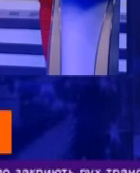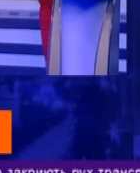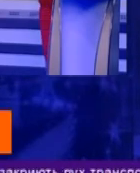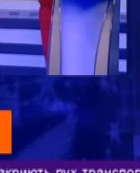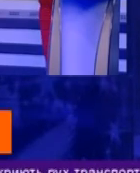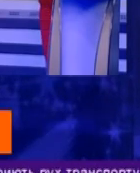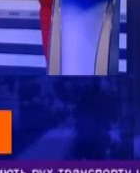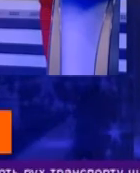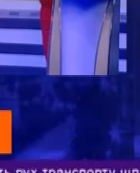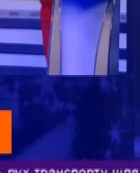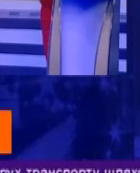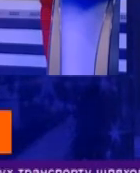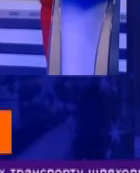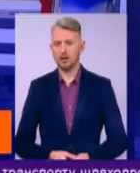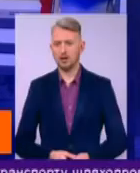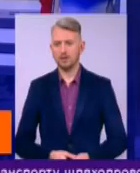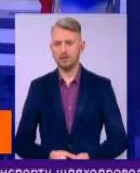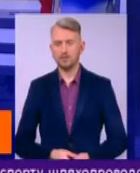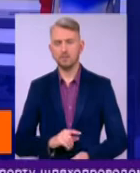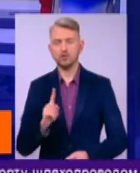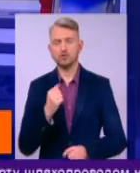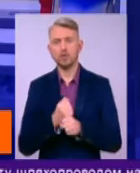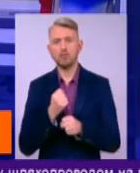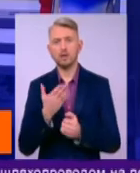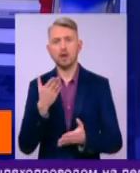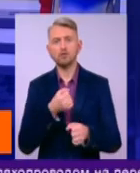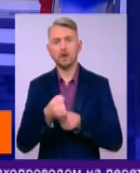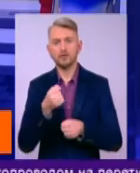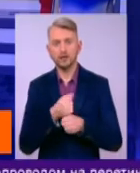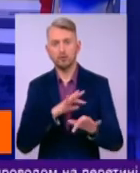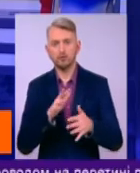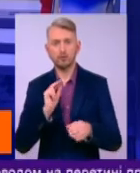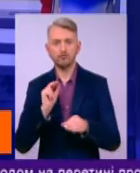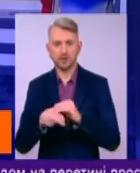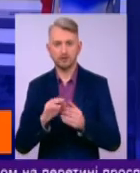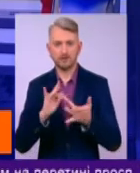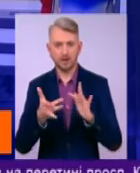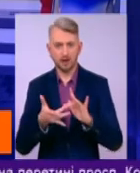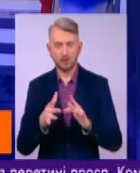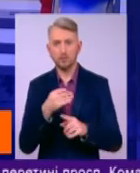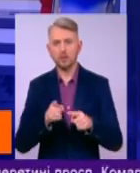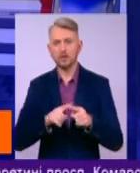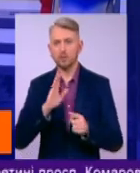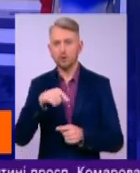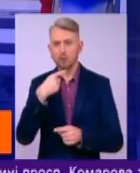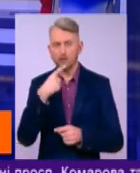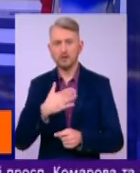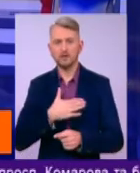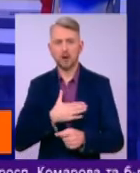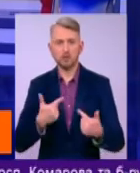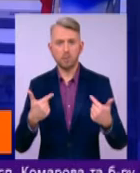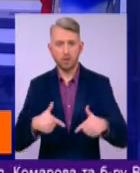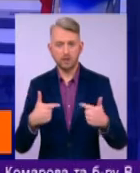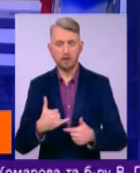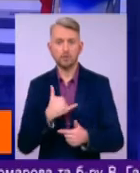це не можна замовчувати? Що робити, якщо насильство відбувалося через соціальні мережі? Про це будемо говорити з нашими гостями.